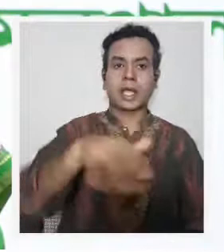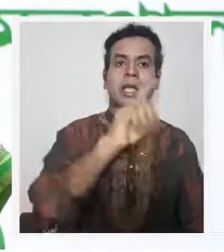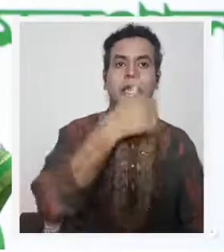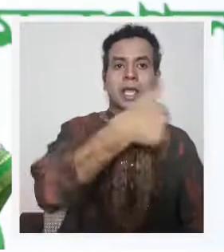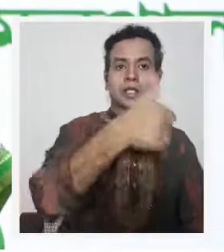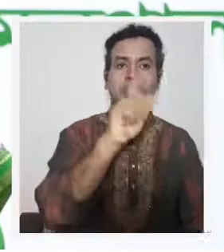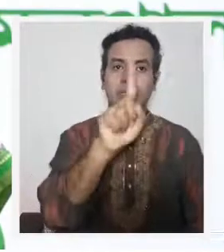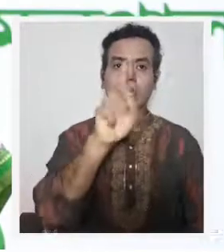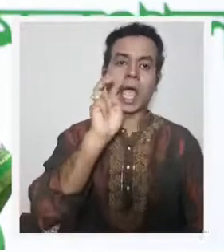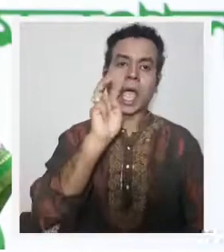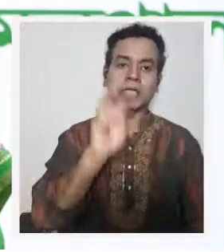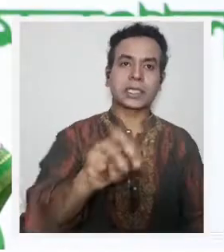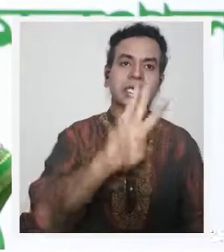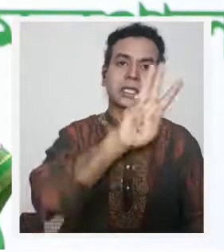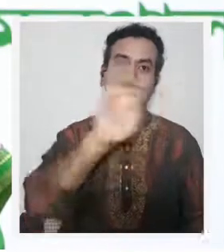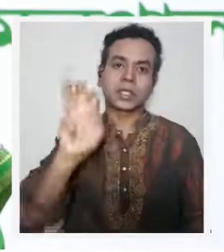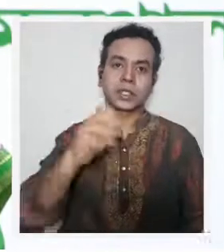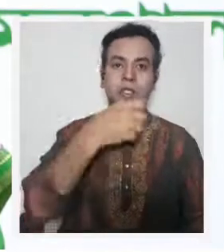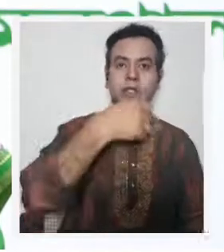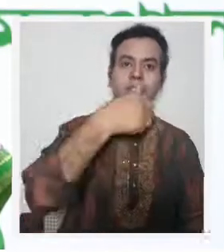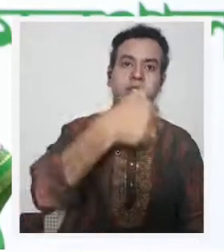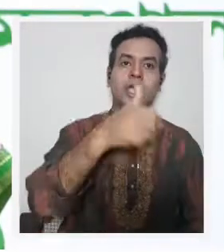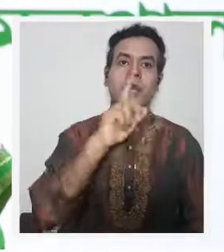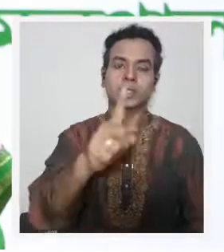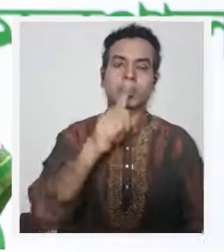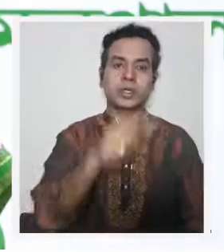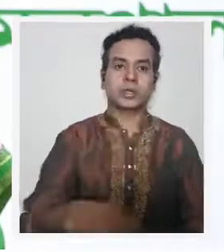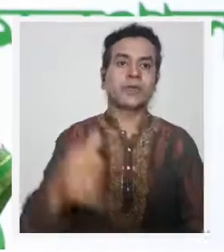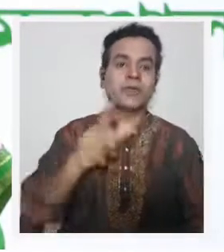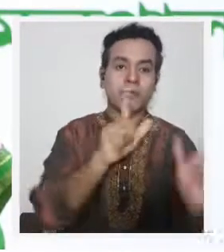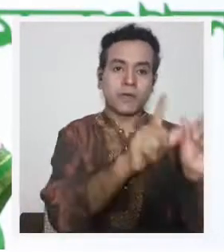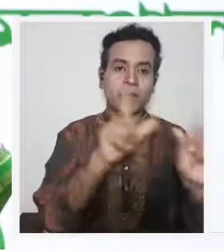1,77,969টি এবং এ পর্যন্ত ফোন কল গ্রহণ করা হয়েছে